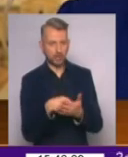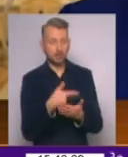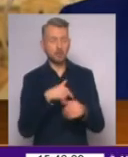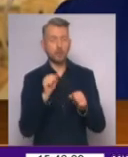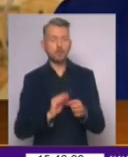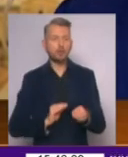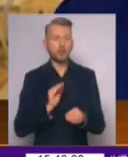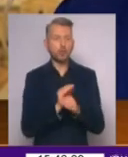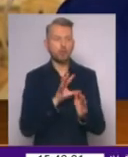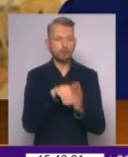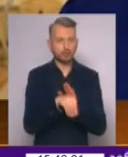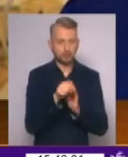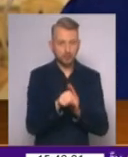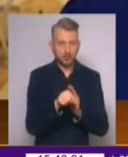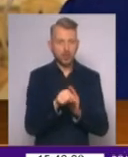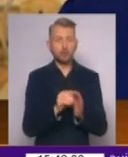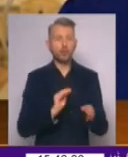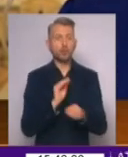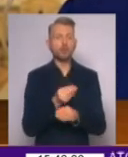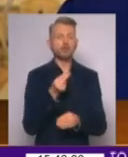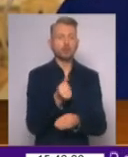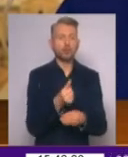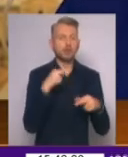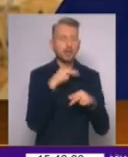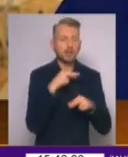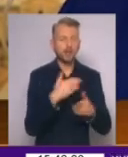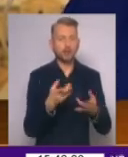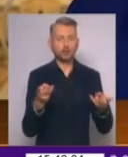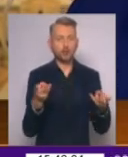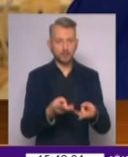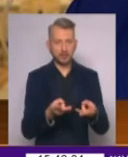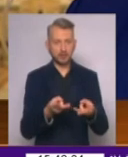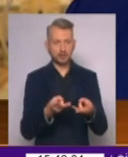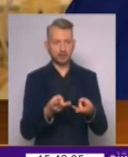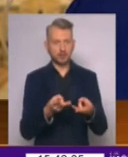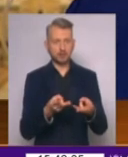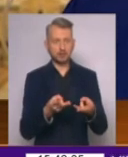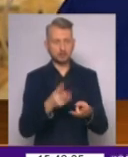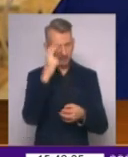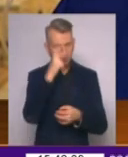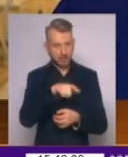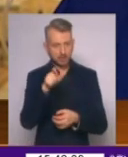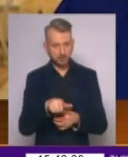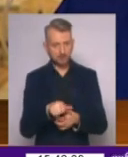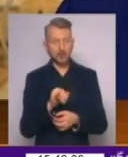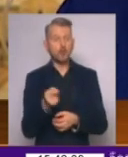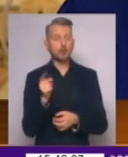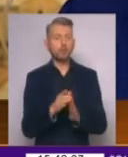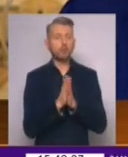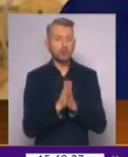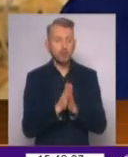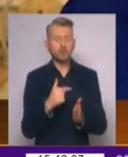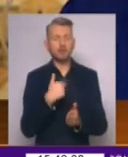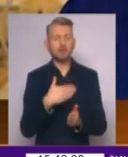додатково поставити бюджет і додатково закупити ті чи інші ліки, які необхідні киянам. І тому, будь ласка, ми вас